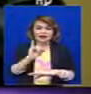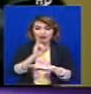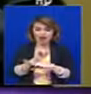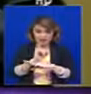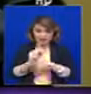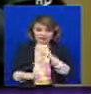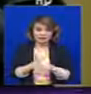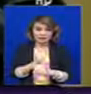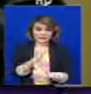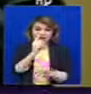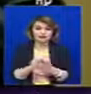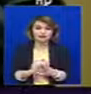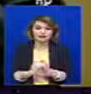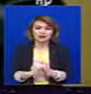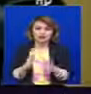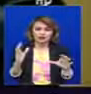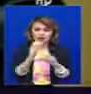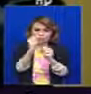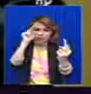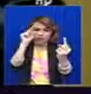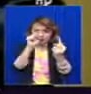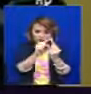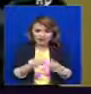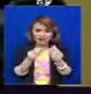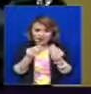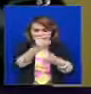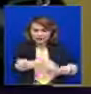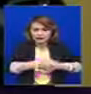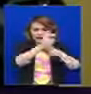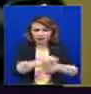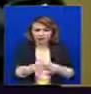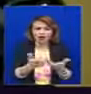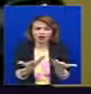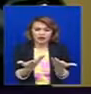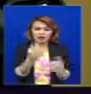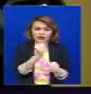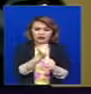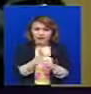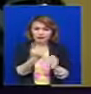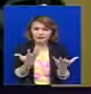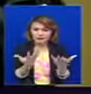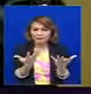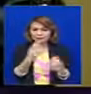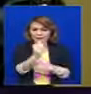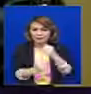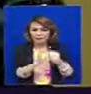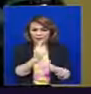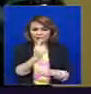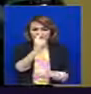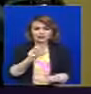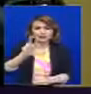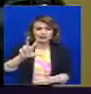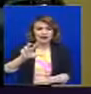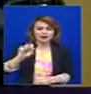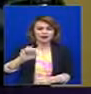การยางแห่งประเทศไทยได้มีการกำหนดเป้าหมายให้กับเกษตรกรได้มีการปลูกแทนด้วยยางพันธุ์ไร่ปีละ 300,000 ไร่